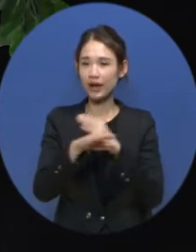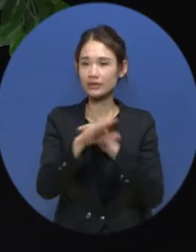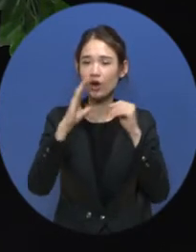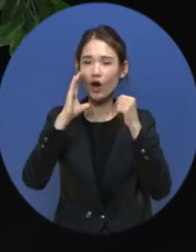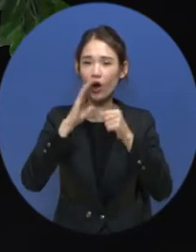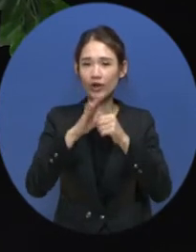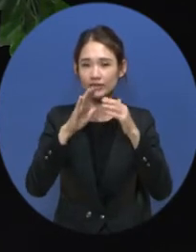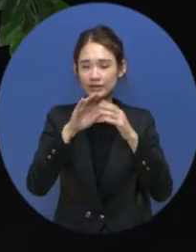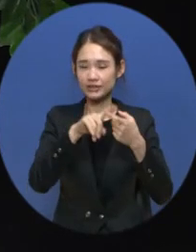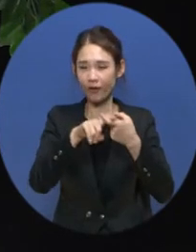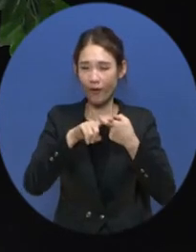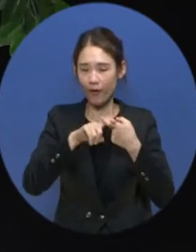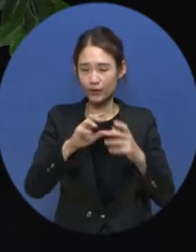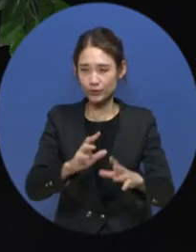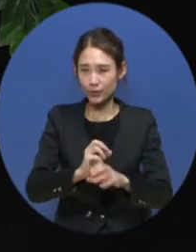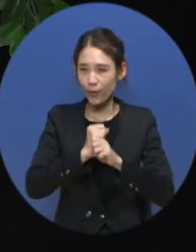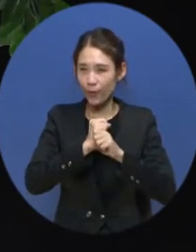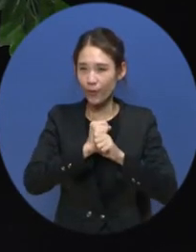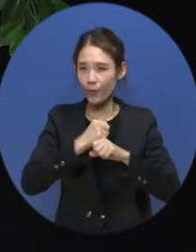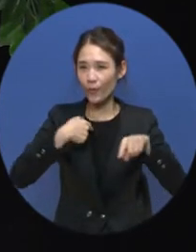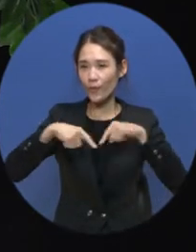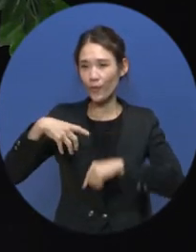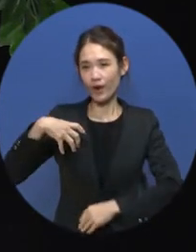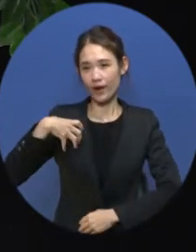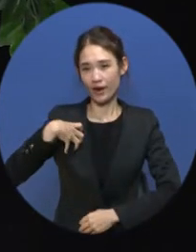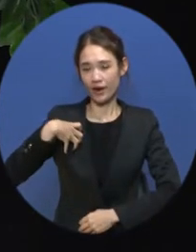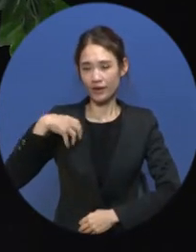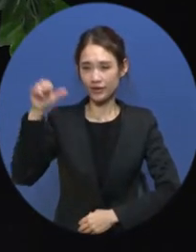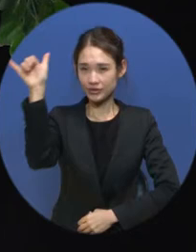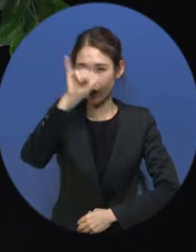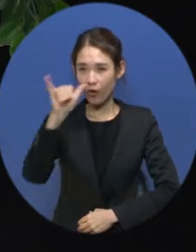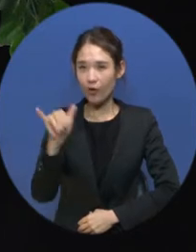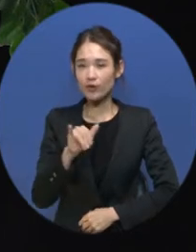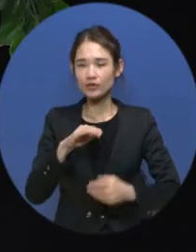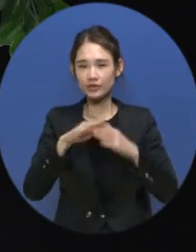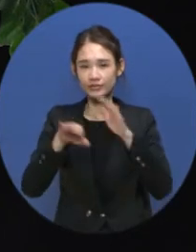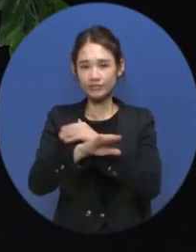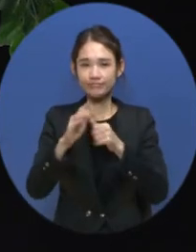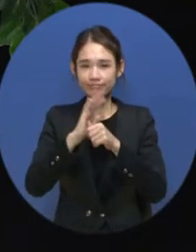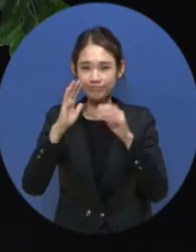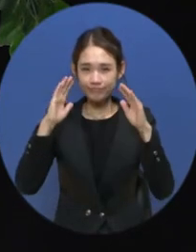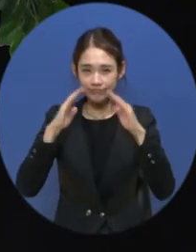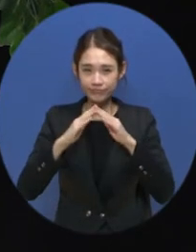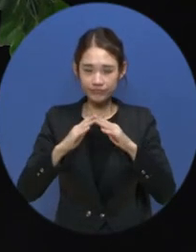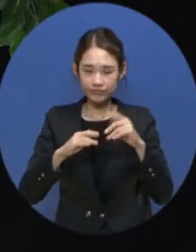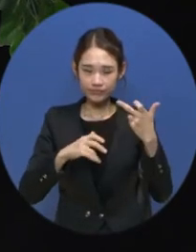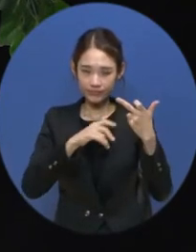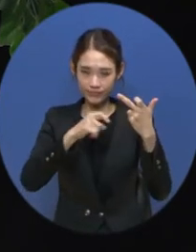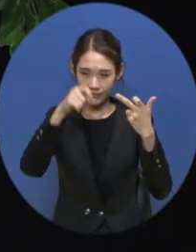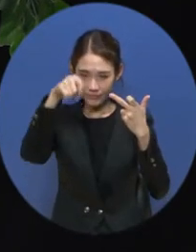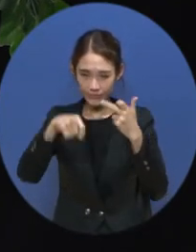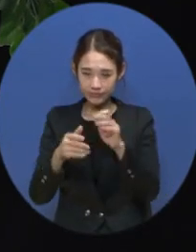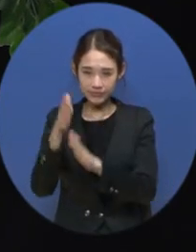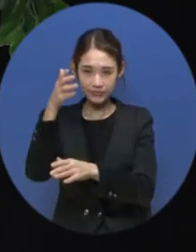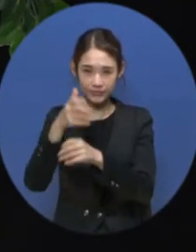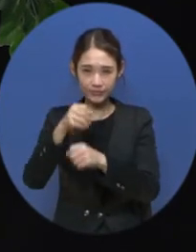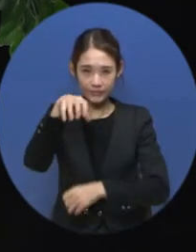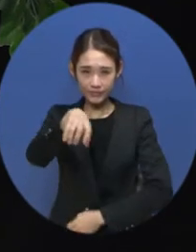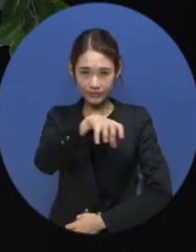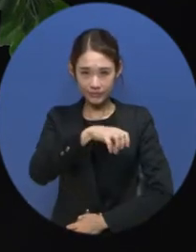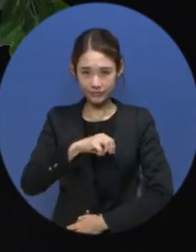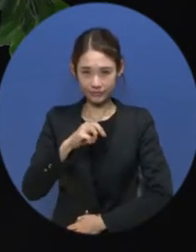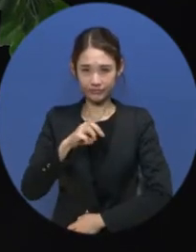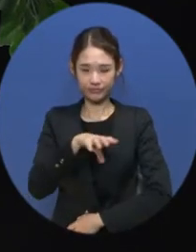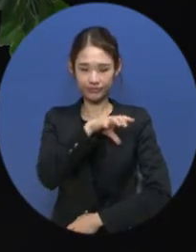가정어린이집 연합회를 총괄하는 데가 전국가정어린이집 연합회고요. 네. 우리 이제 17개 시도에서 그